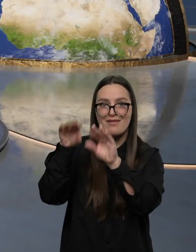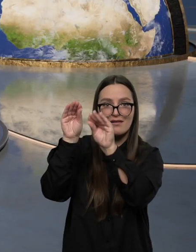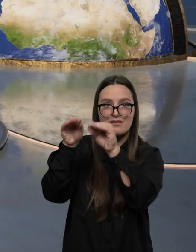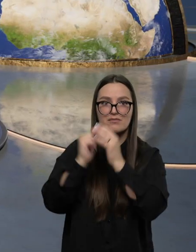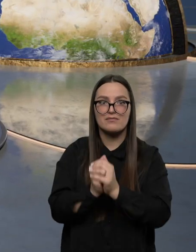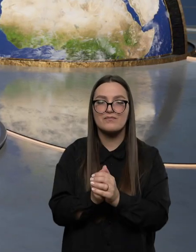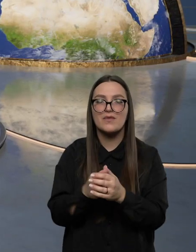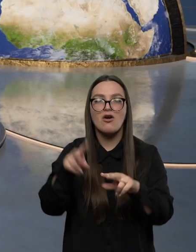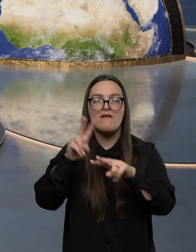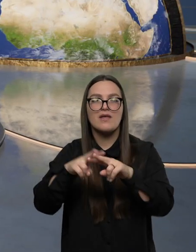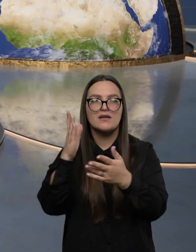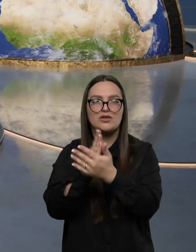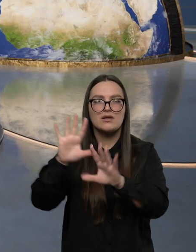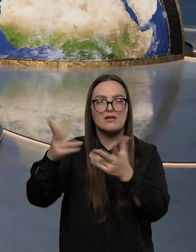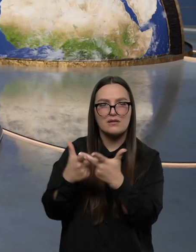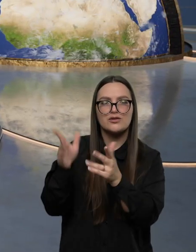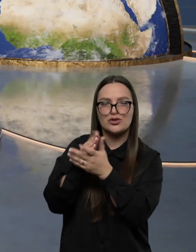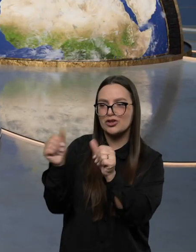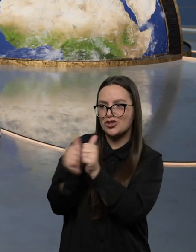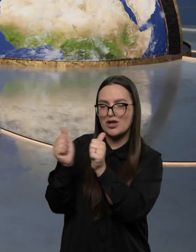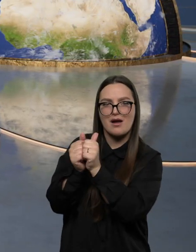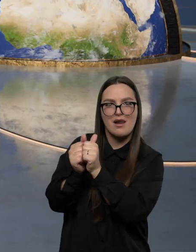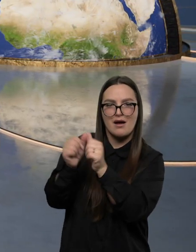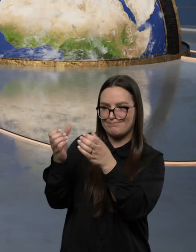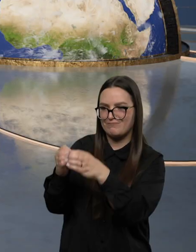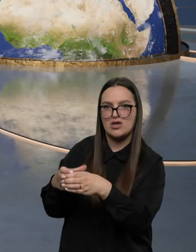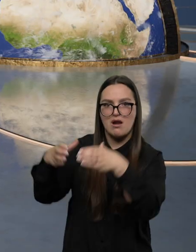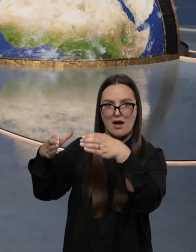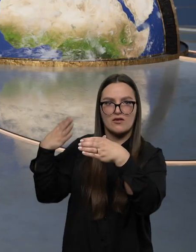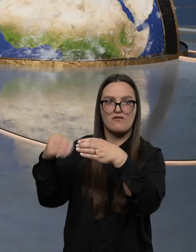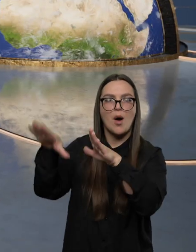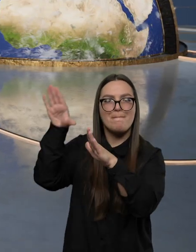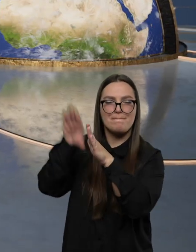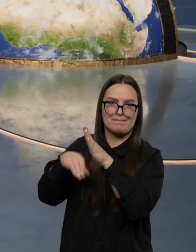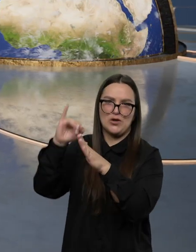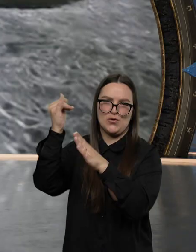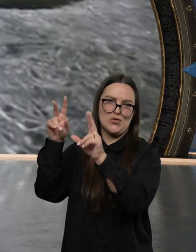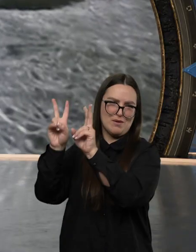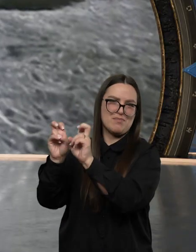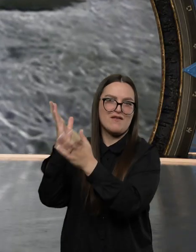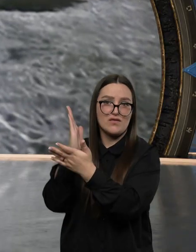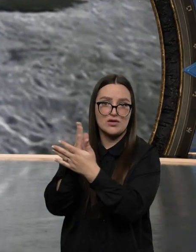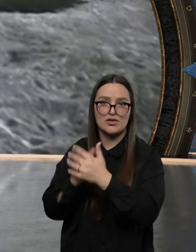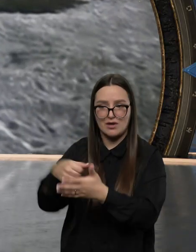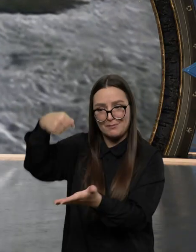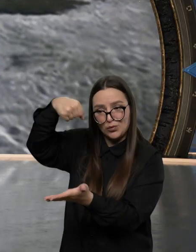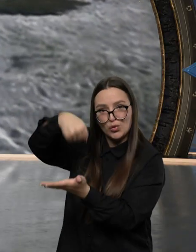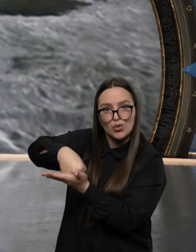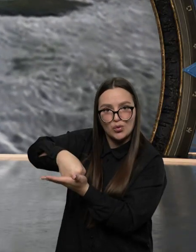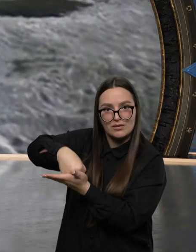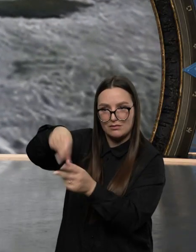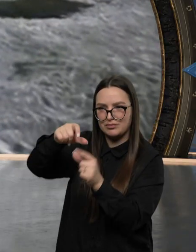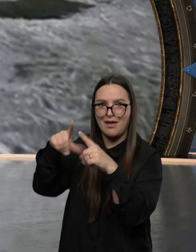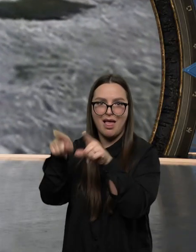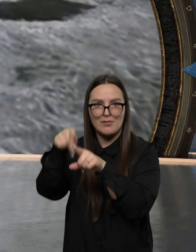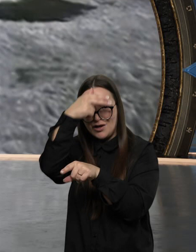guli Tsiolkovskio kraterio dugne, po to išsiaiškinau, kad tai yra bevardės jūros dugne. Gaunu